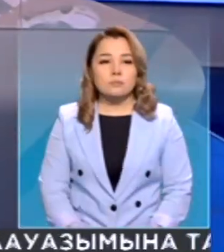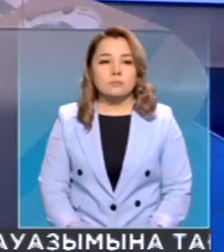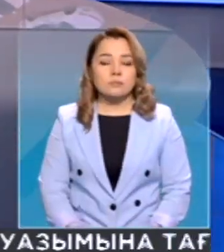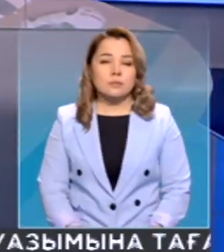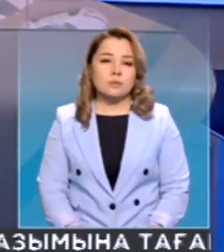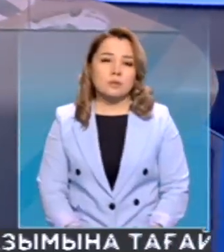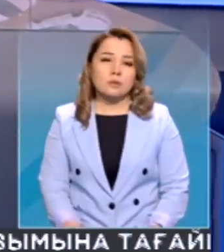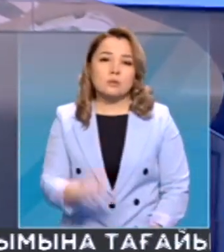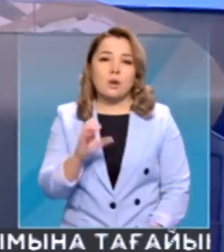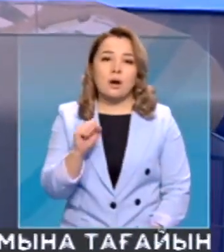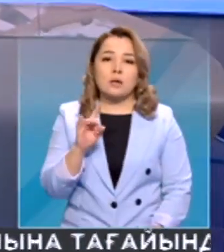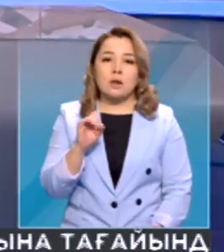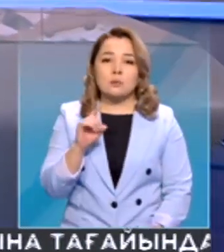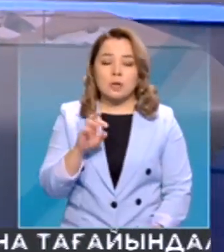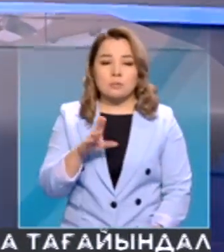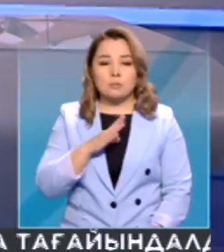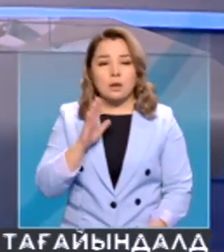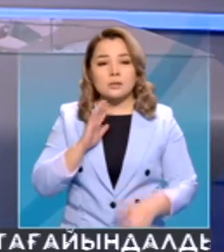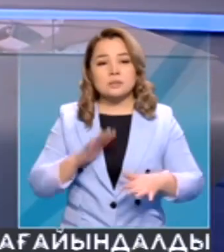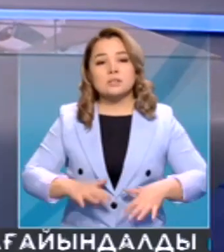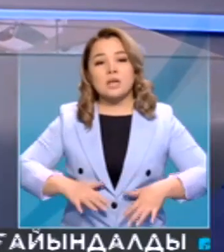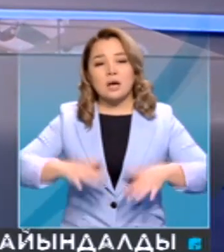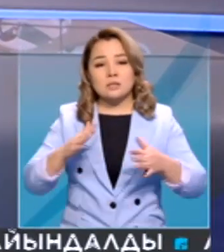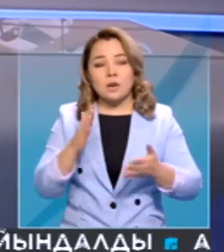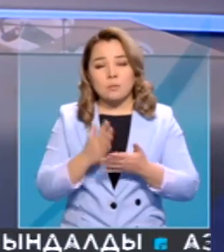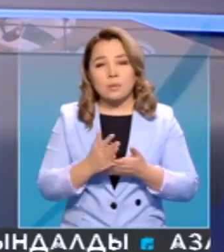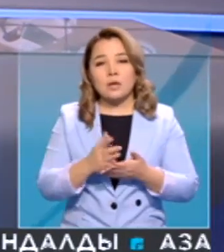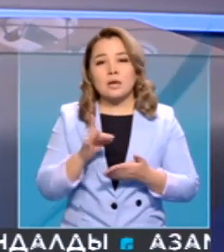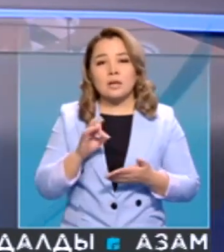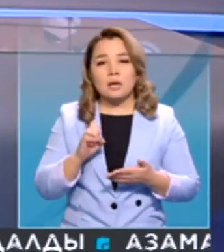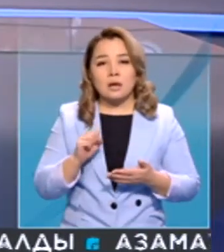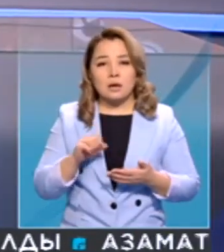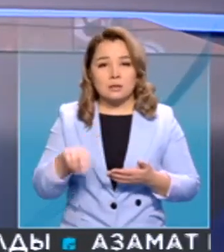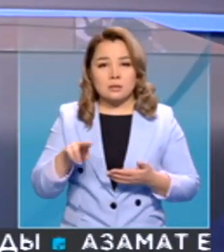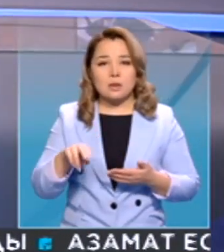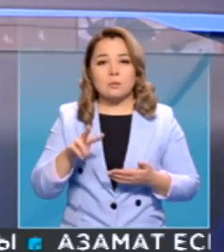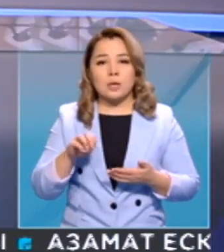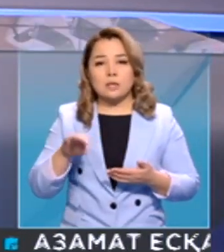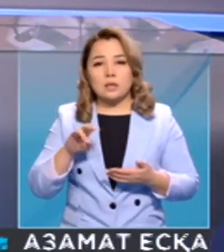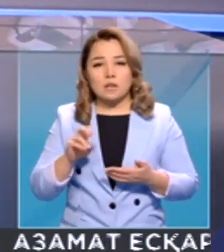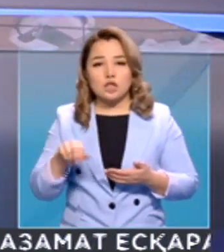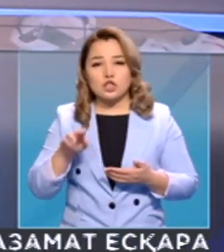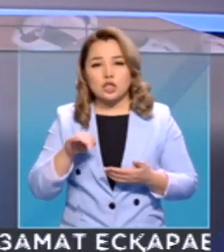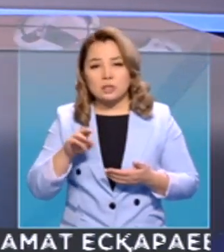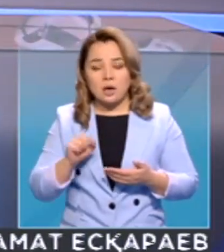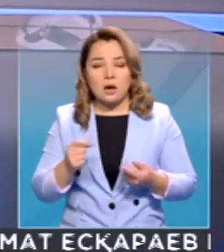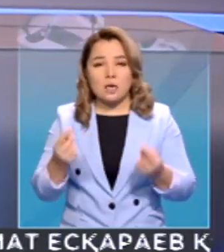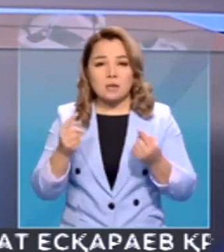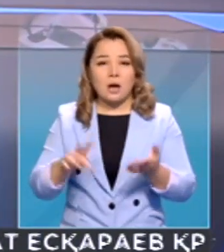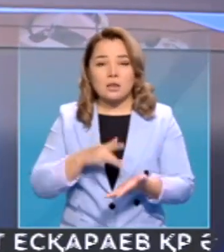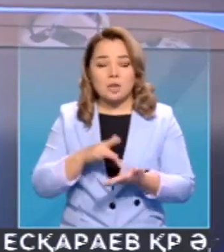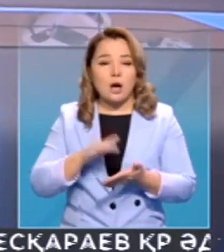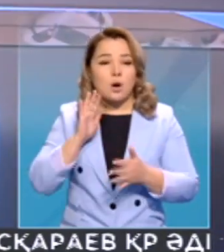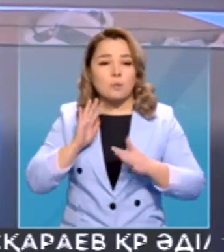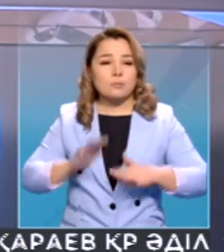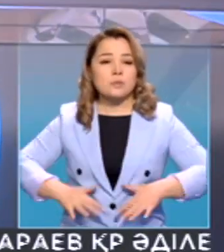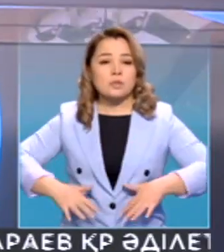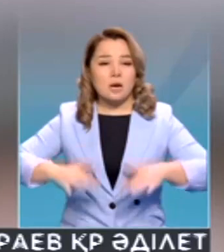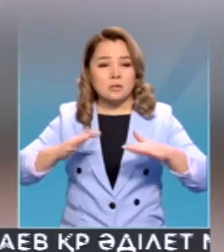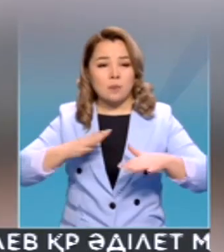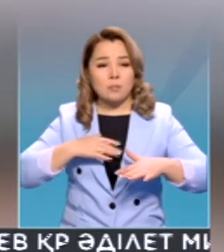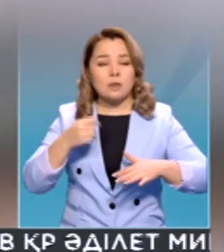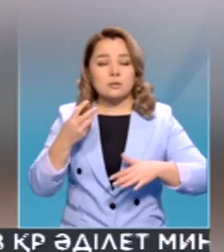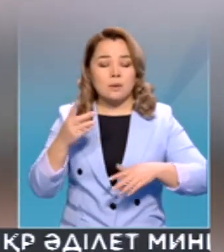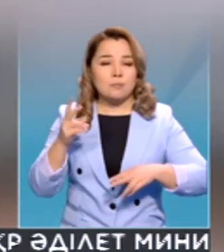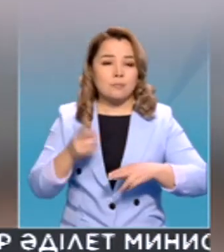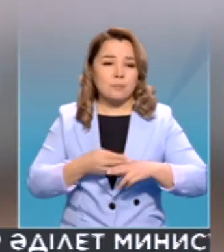Жақыннан бірер хабар. Сауд Арабиясында алапат тасқын жүрді. Эр-Рияд, Медина және Джидда тәрізді ірі қалаларды су басқан. Бірнеше күн бойы